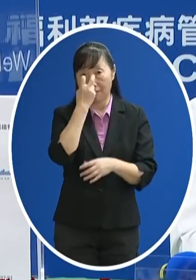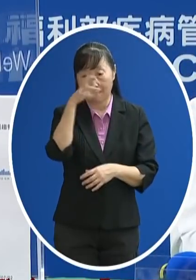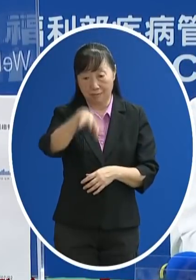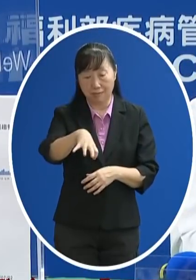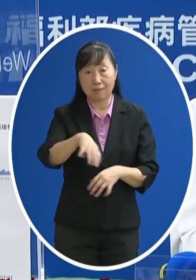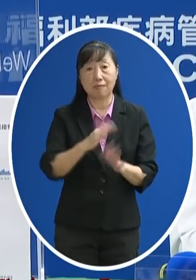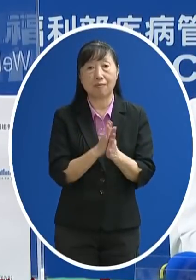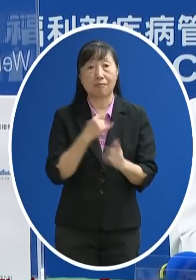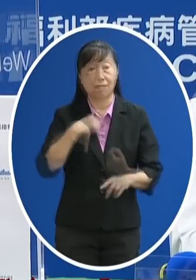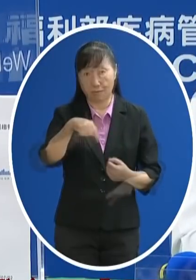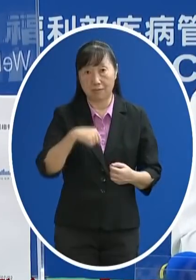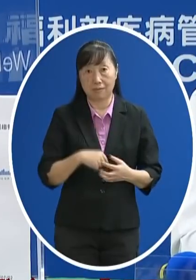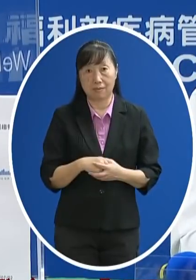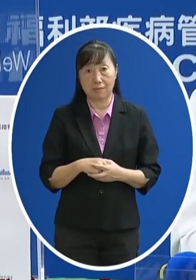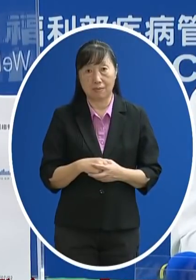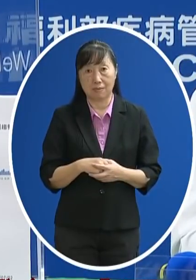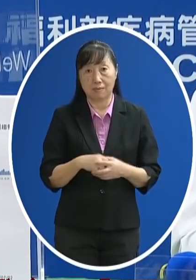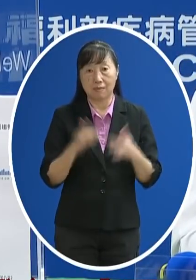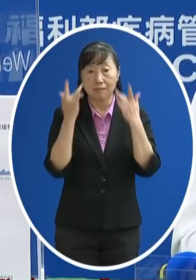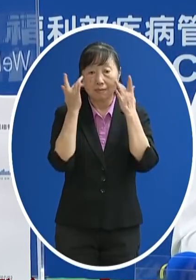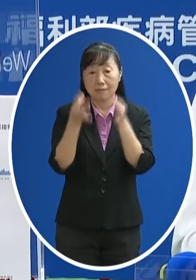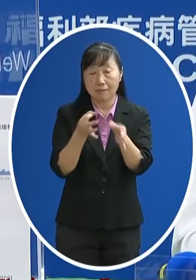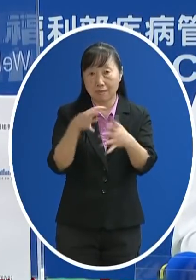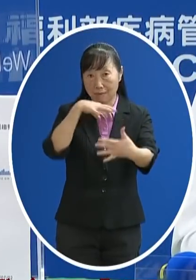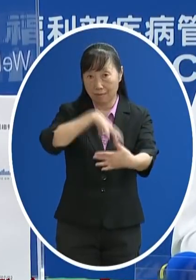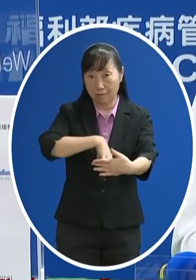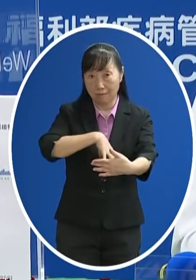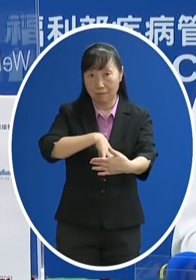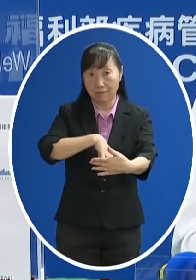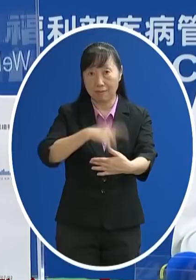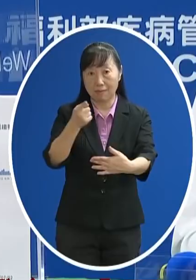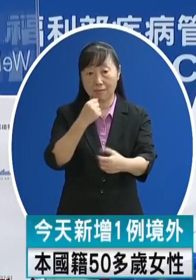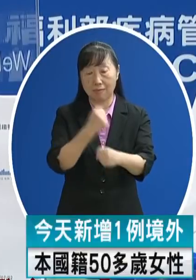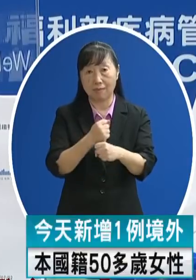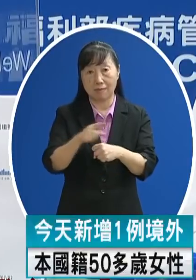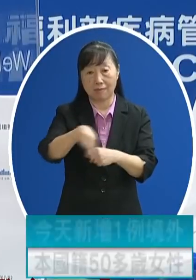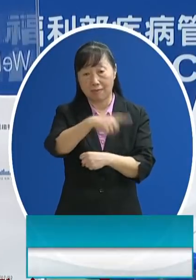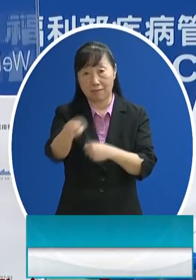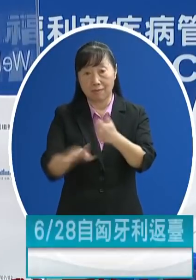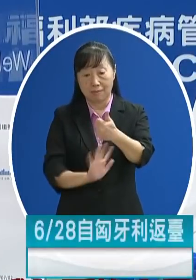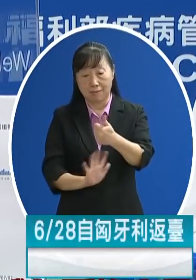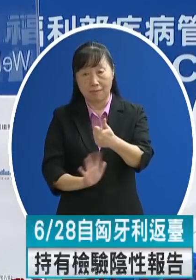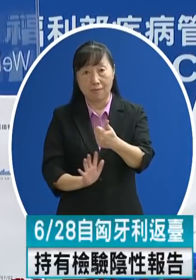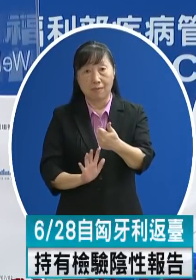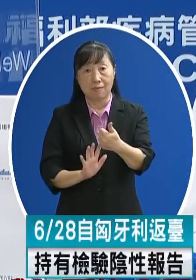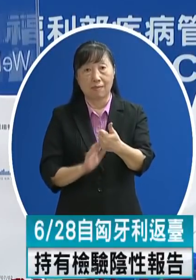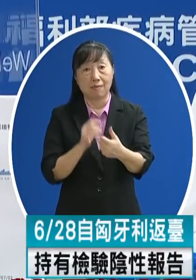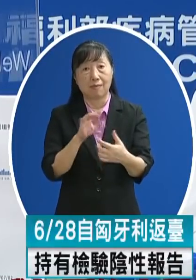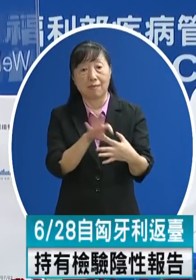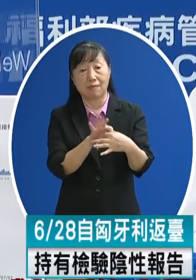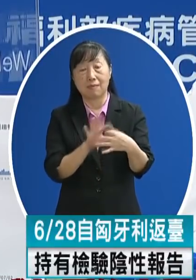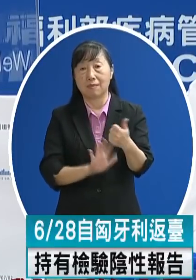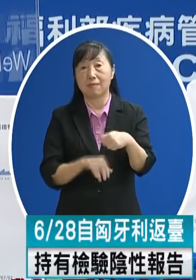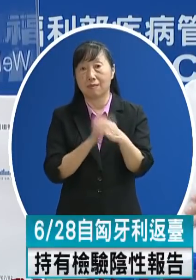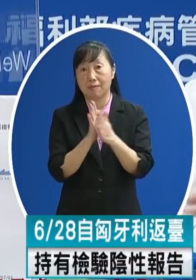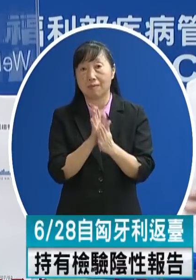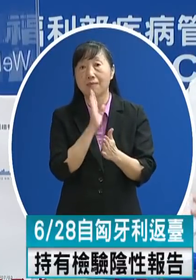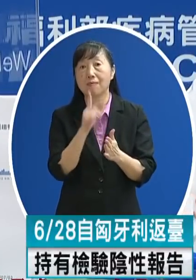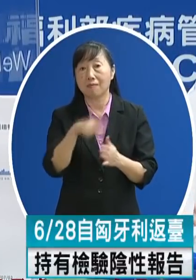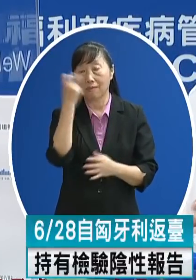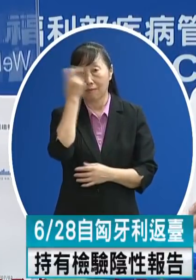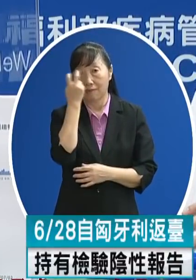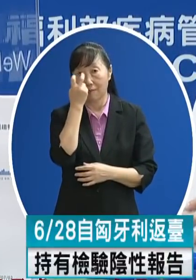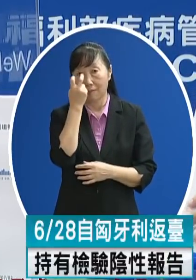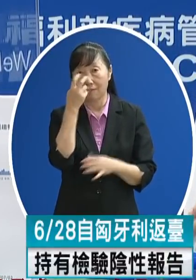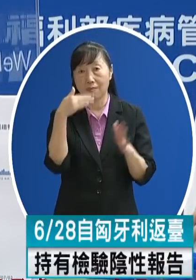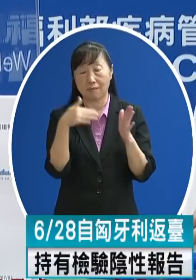检站，我今天去了，在市场内相关的这些工作人员或相关的人员，基本上在筛检的